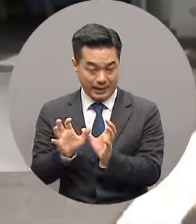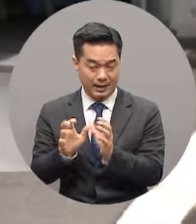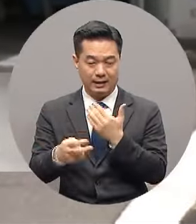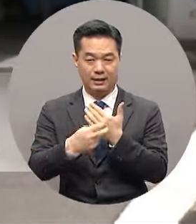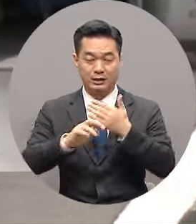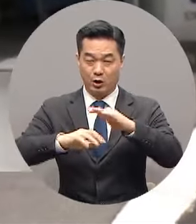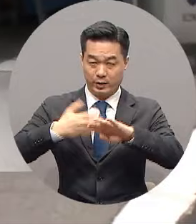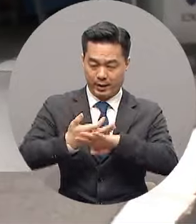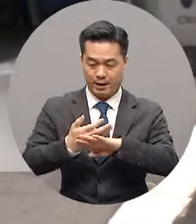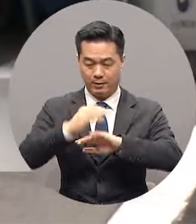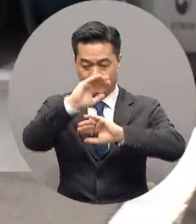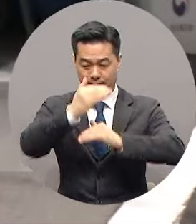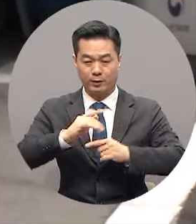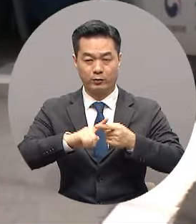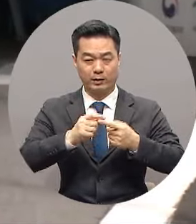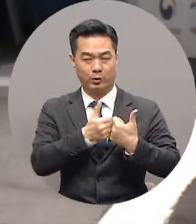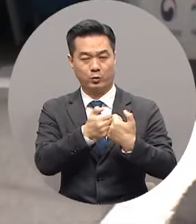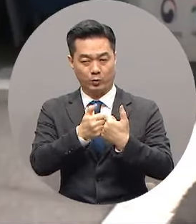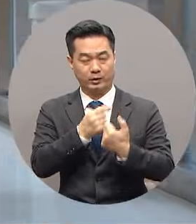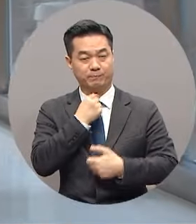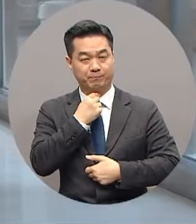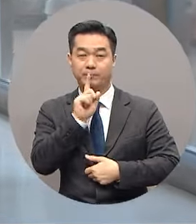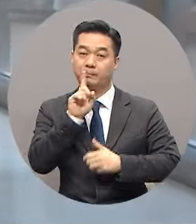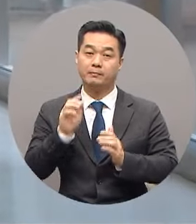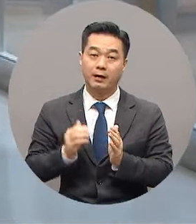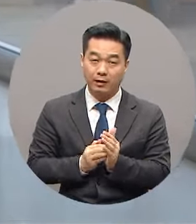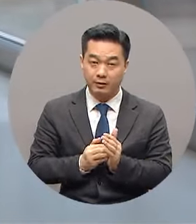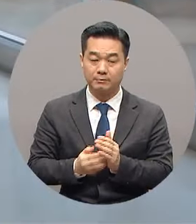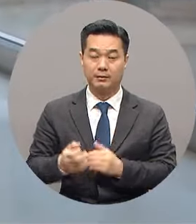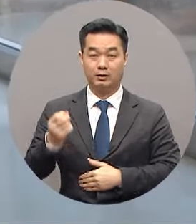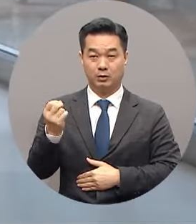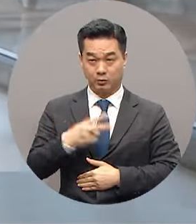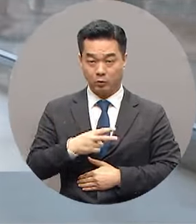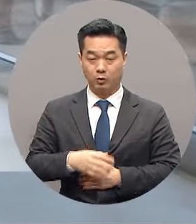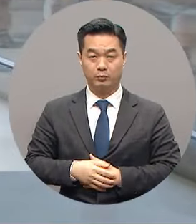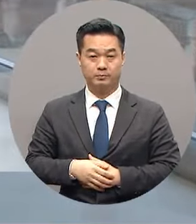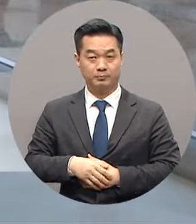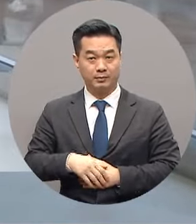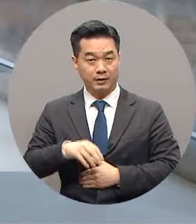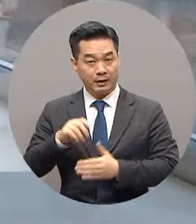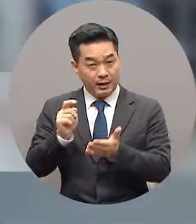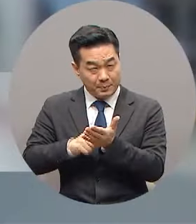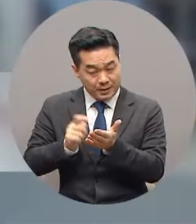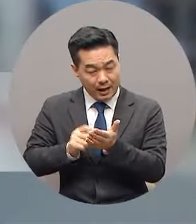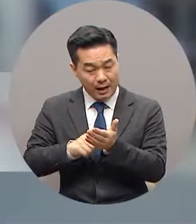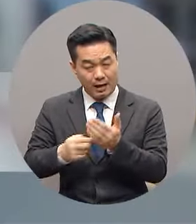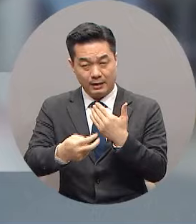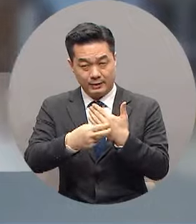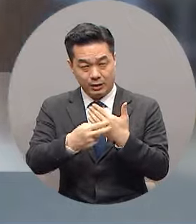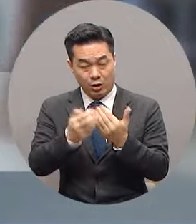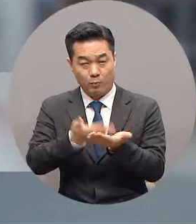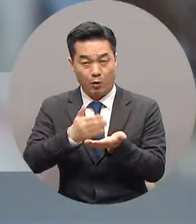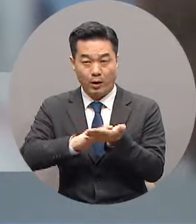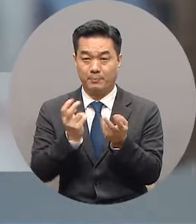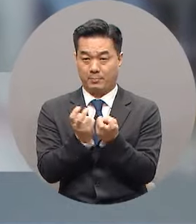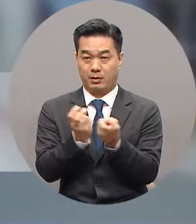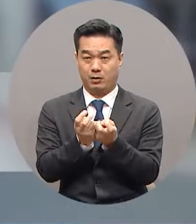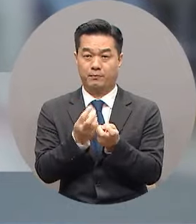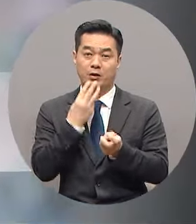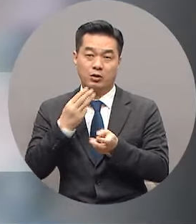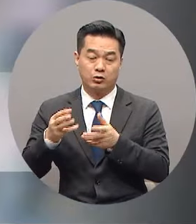과제를 속도감 있게 논의하겠다고 밝혔습니다. 정부는 또 비상진료 보완 대책에 따라 오늘부터 수도권과